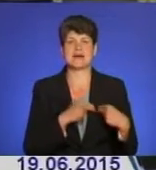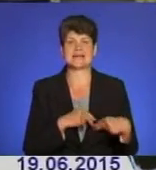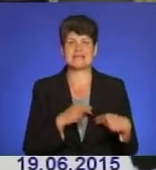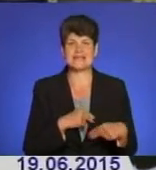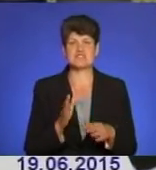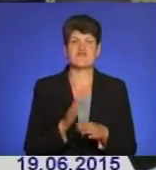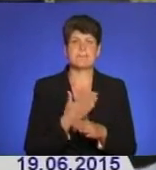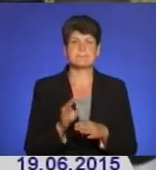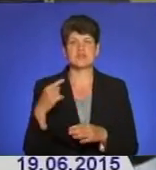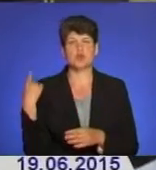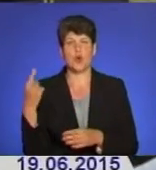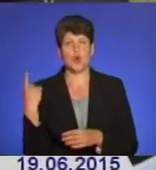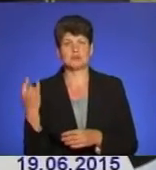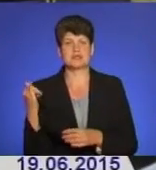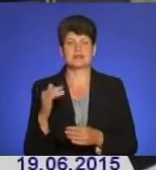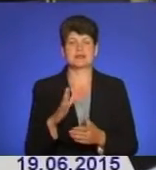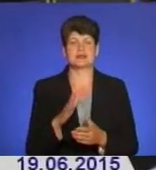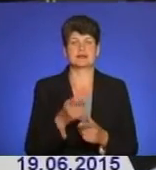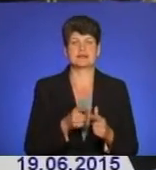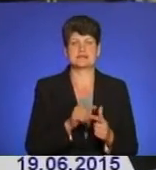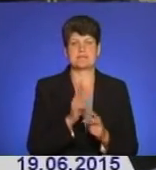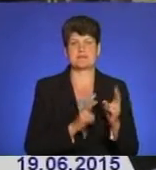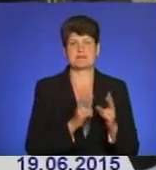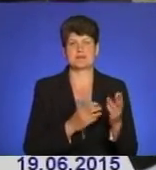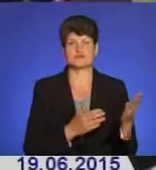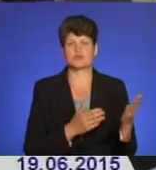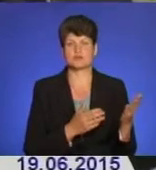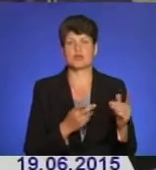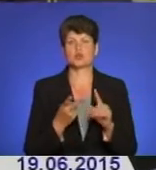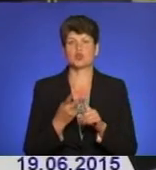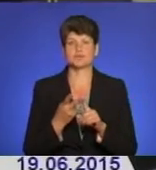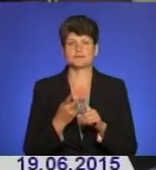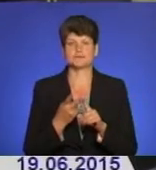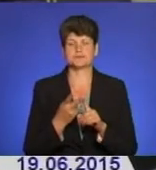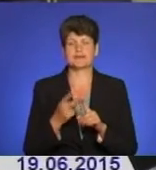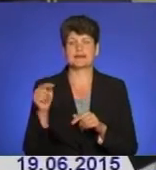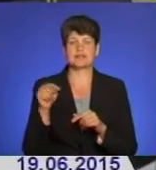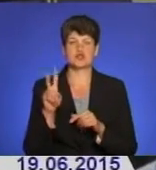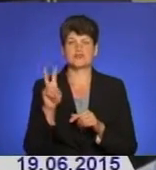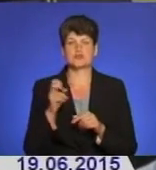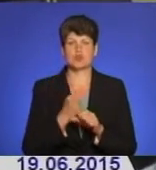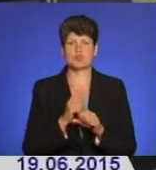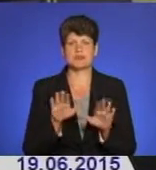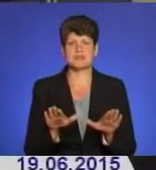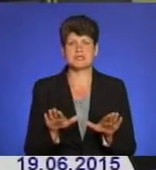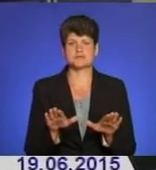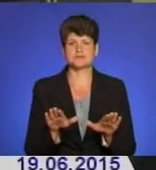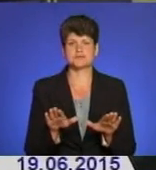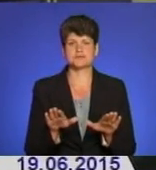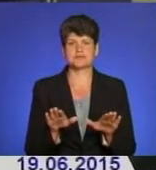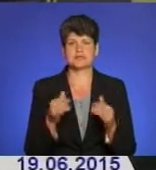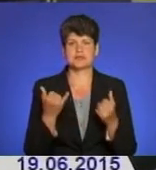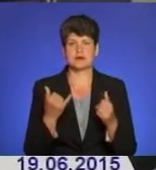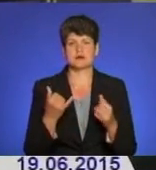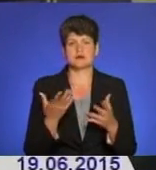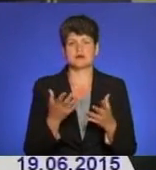між областю і цим підприємством. Друге, 1200 робочих місць і зараз